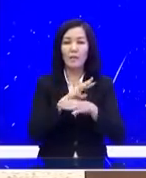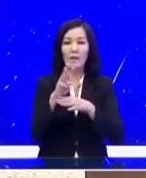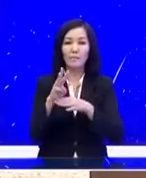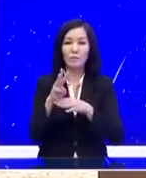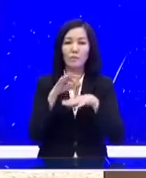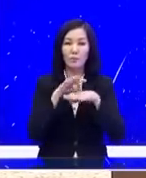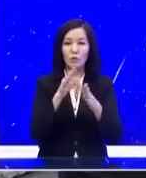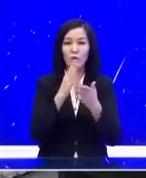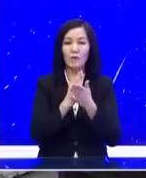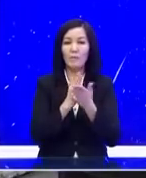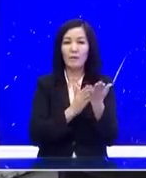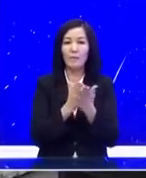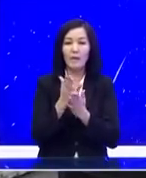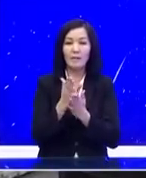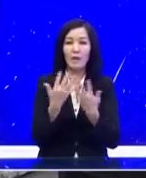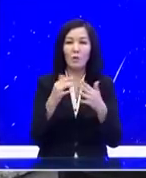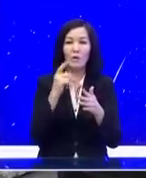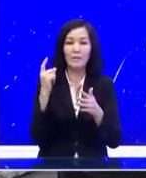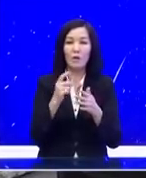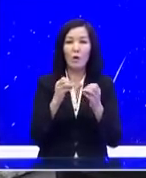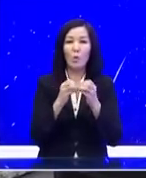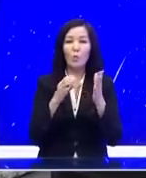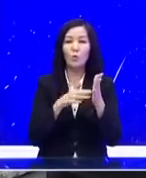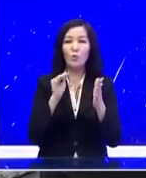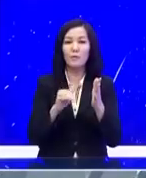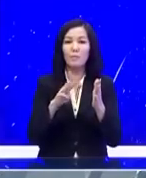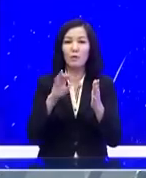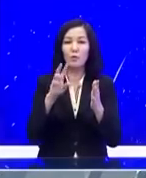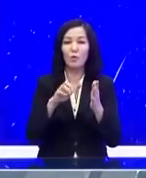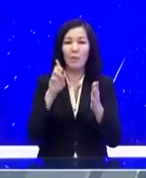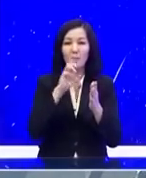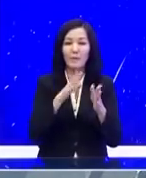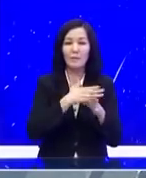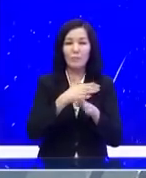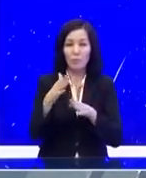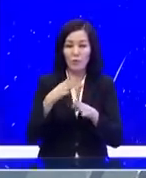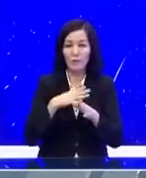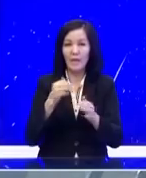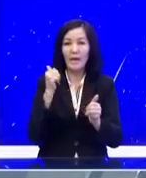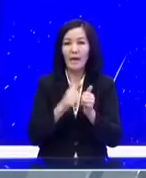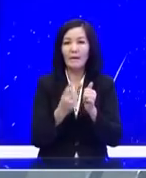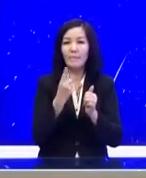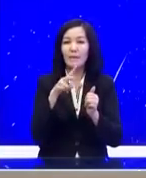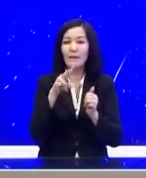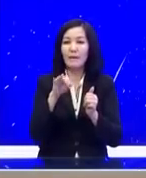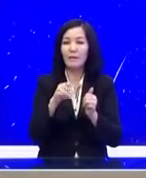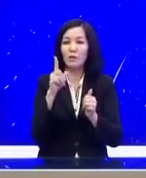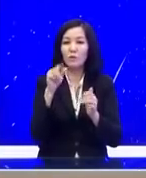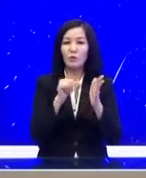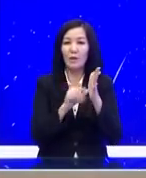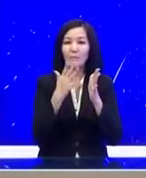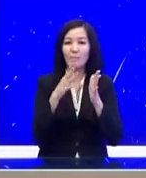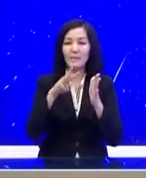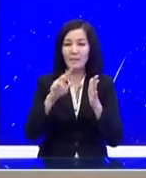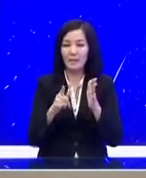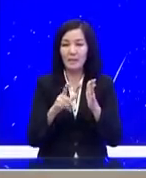жатыр. Биыл бұл бағытта жетісулық диқаншыларға 19 мың тонна сұйық отын бөлініпті. Әр литрі шаруаларға 165